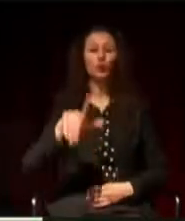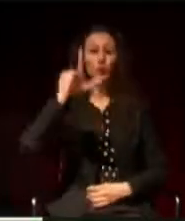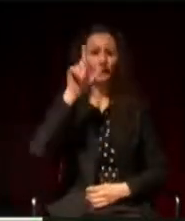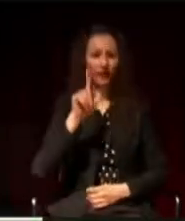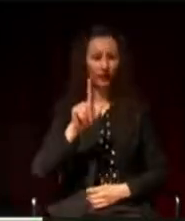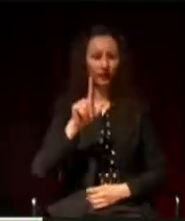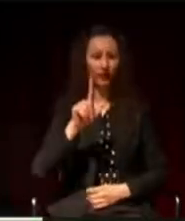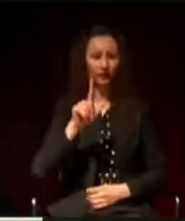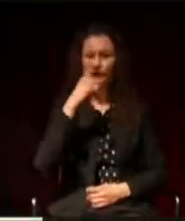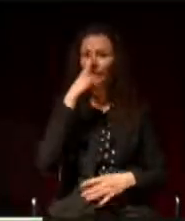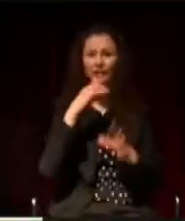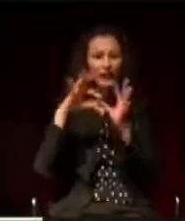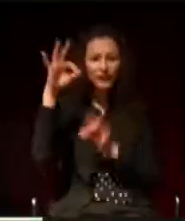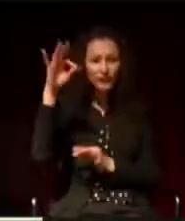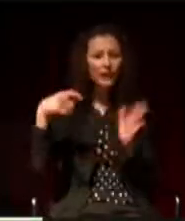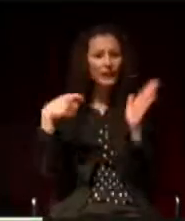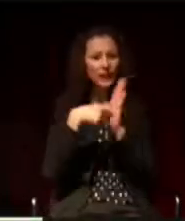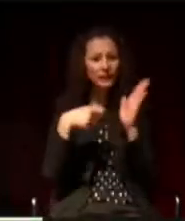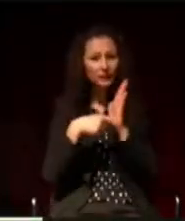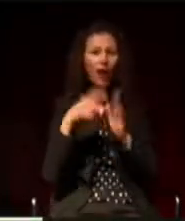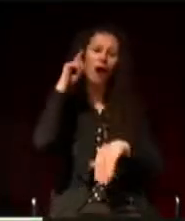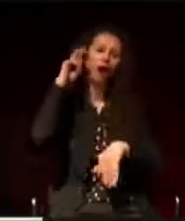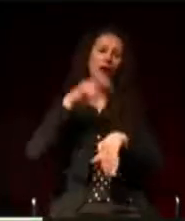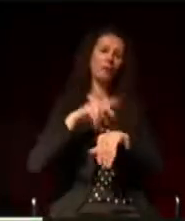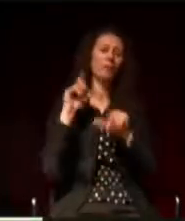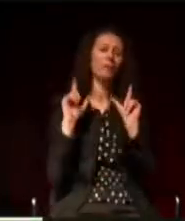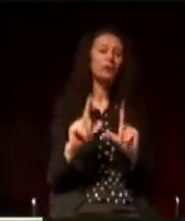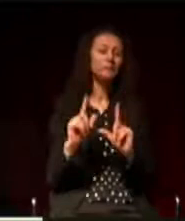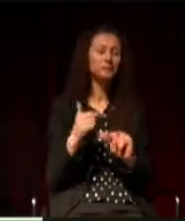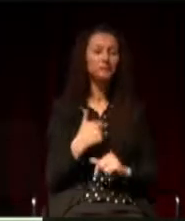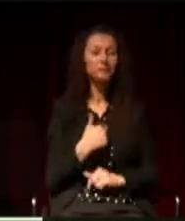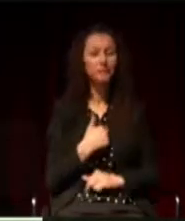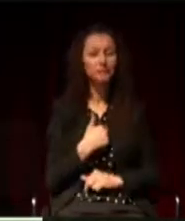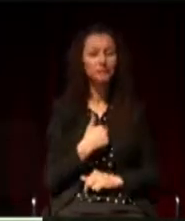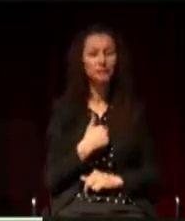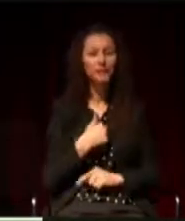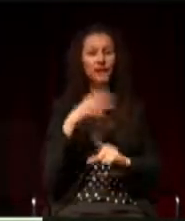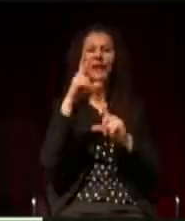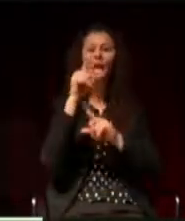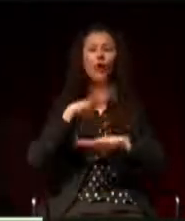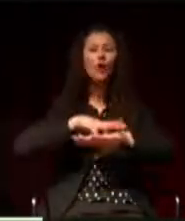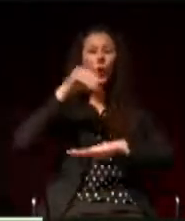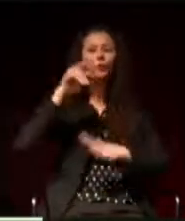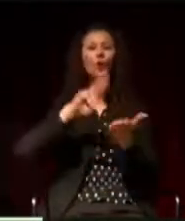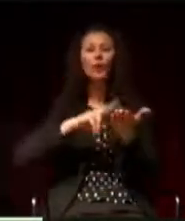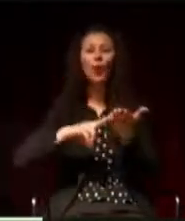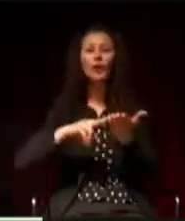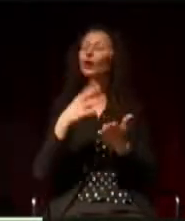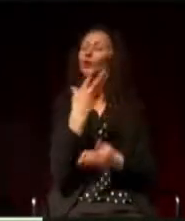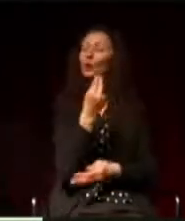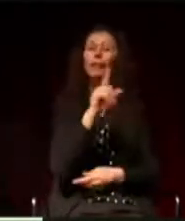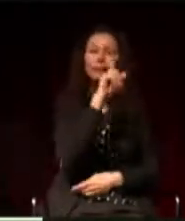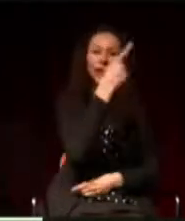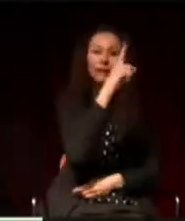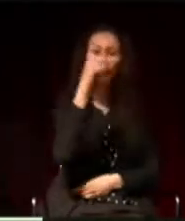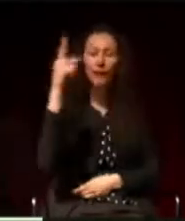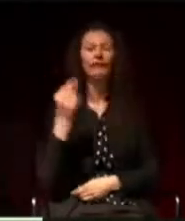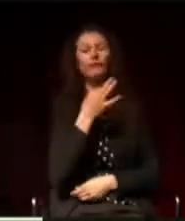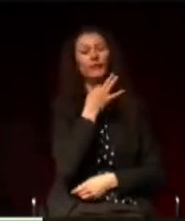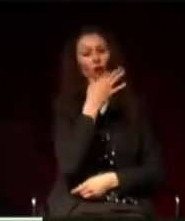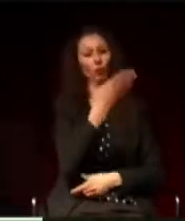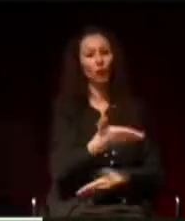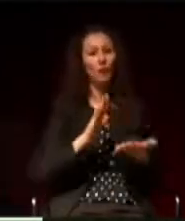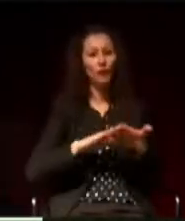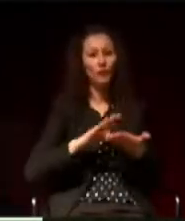gereken kişilerin isimlerini anmadan geçmeyeceğim. İmar Komisyonu üyelerine çok tek tek hepsine teşekkür